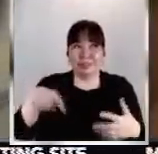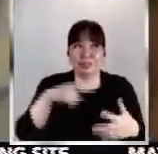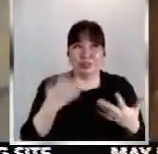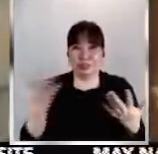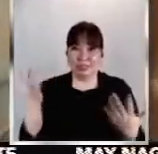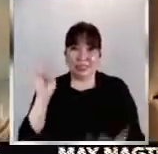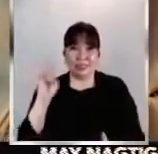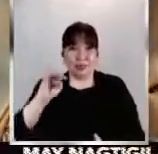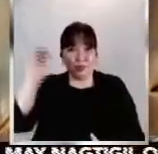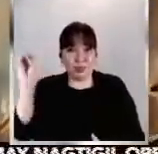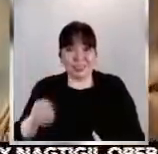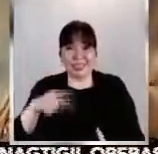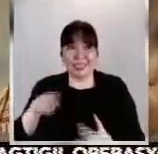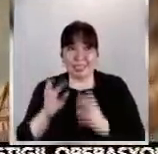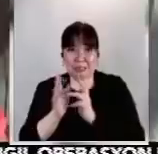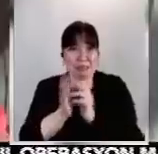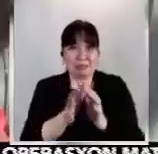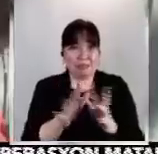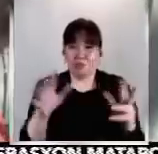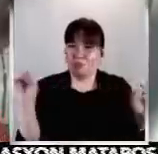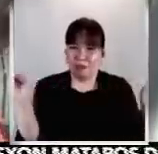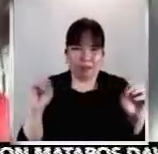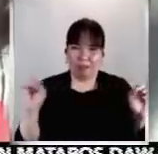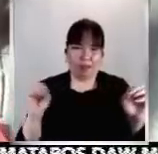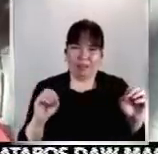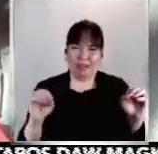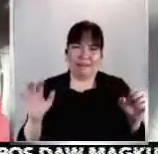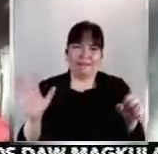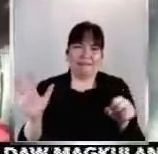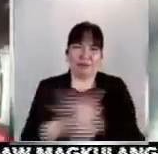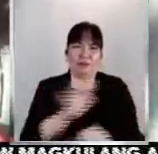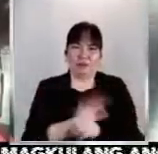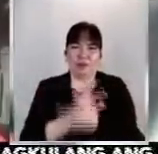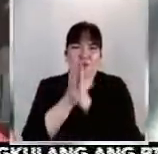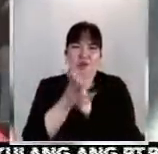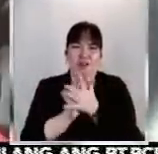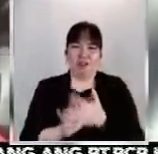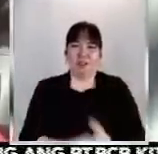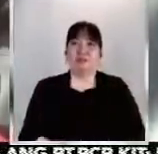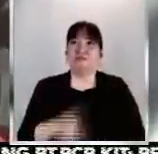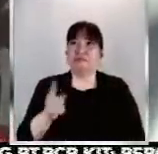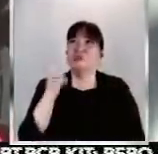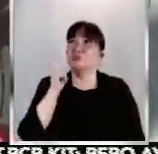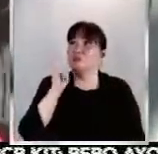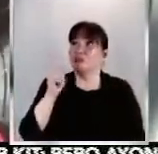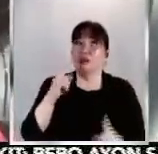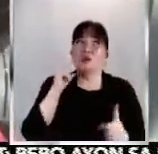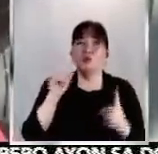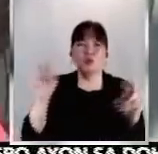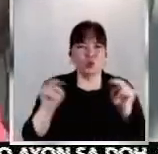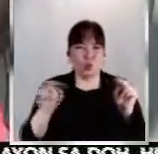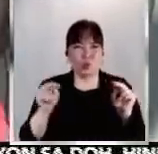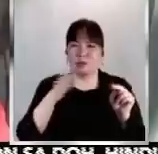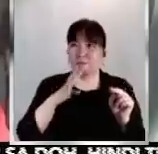raw nasusunod, lalo na kapag rush hour. Kailan ito siksikan? Isa na rin po yun, yung dikit-dikit. Parang back to normal na nga po yung nangyari.